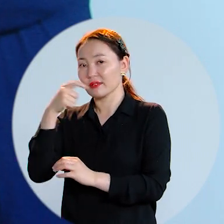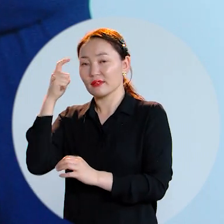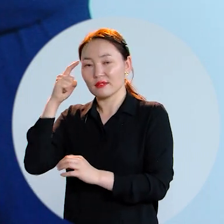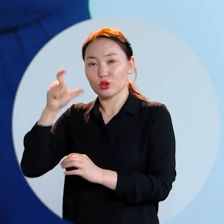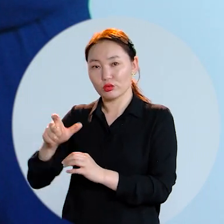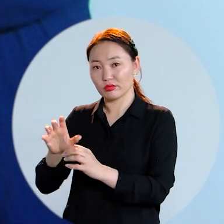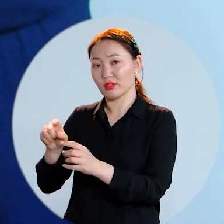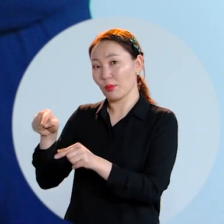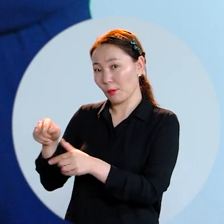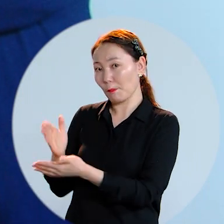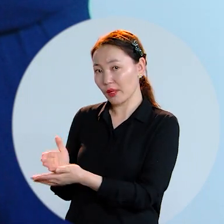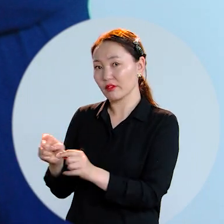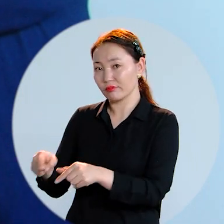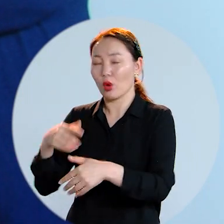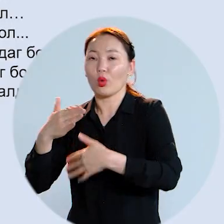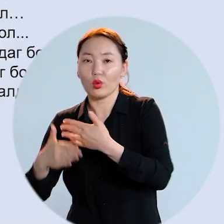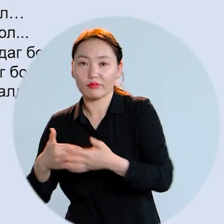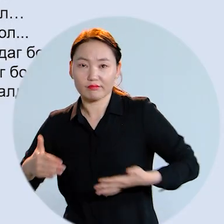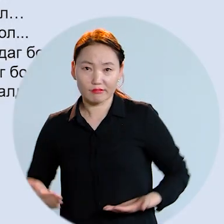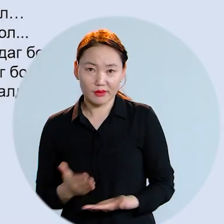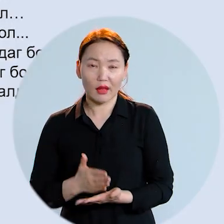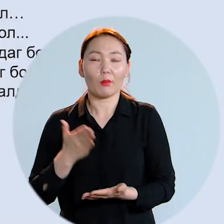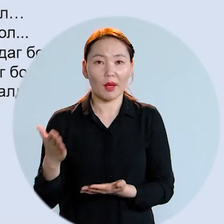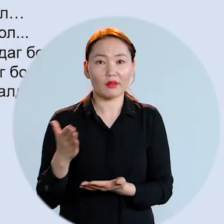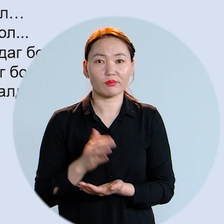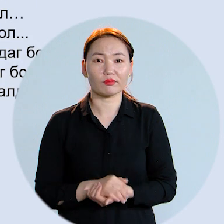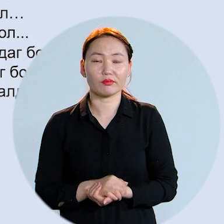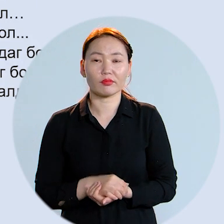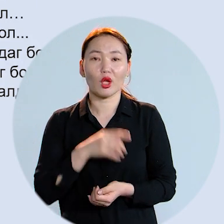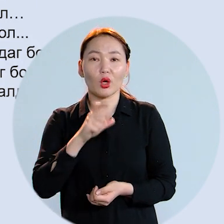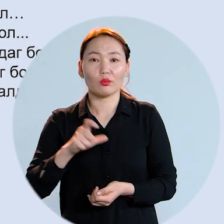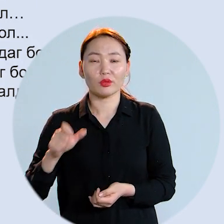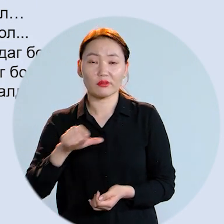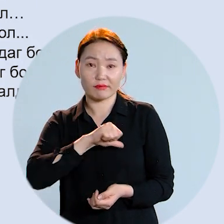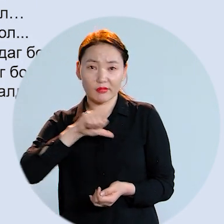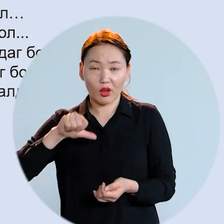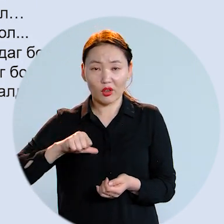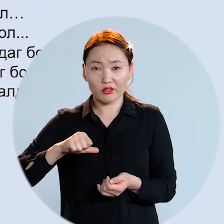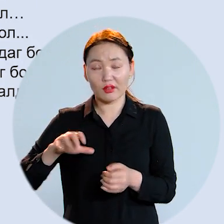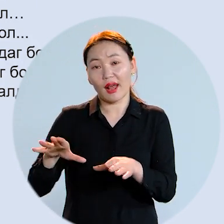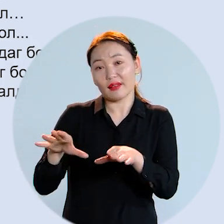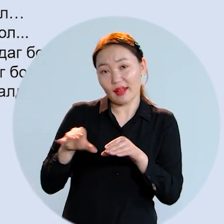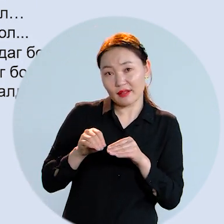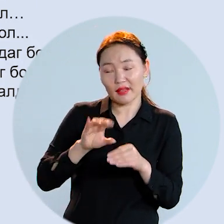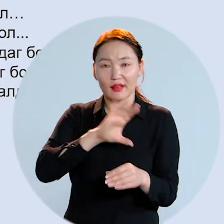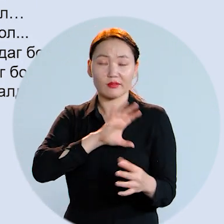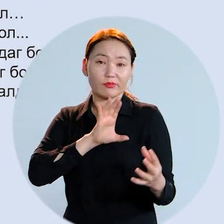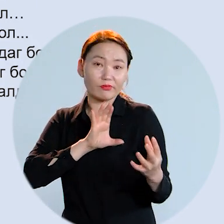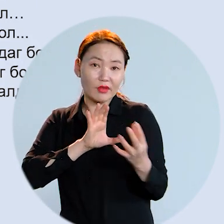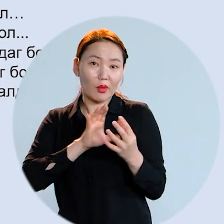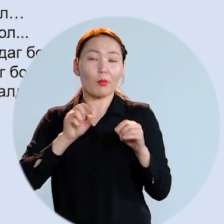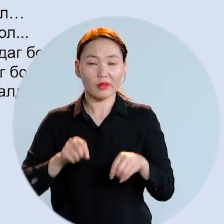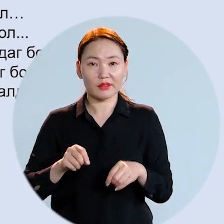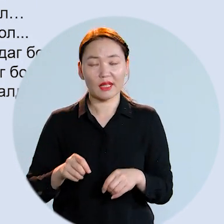бол амьдрал дээр байж л гээд. Тэгэхээр хүмүүсийг өөртөө татъя гэвэл ямар хүмүүсийг өөртөө татах вэ гэхээр чамайг хүндэлдэг